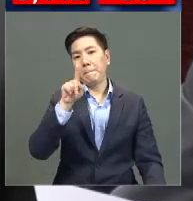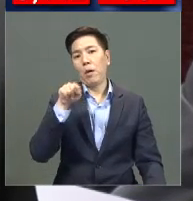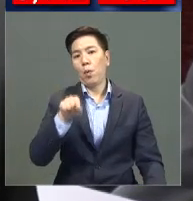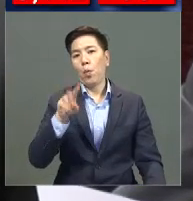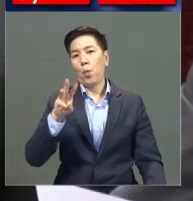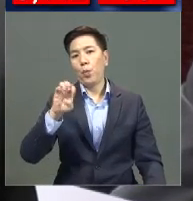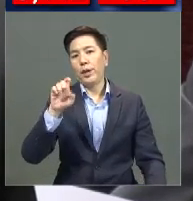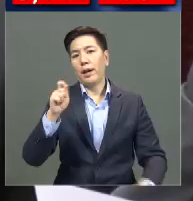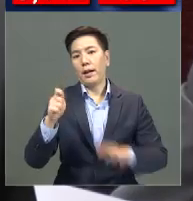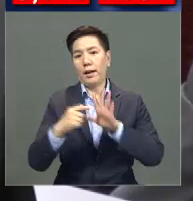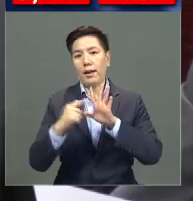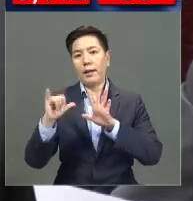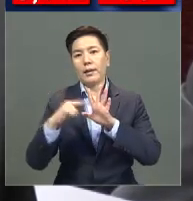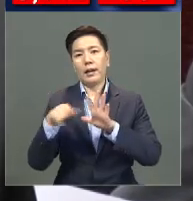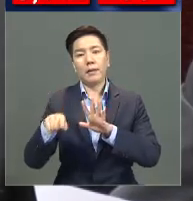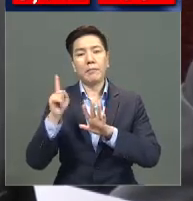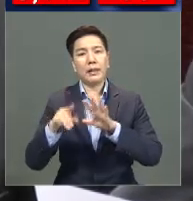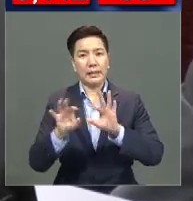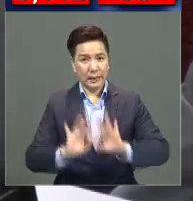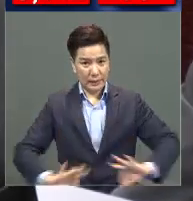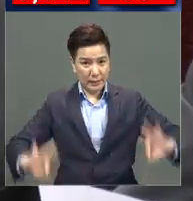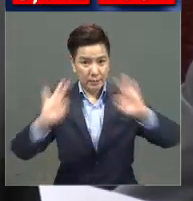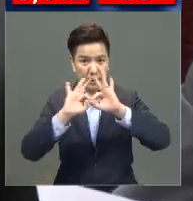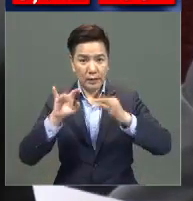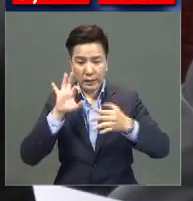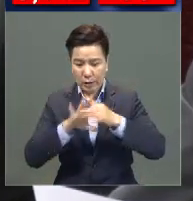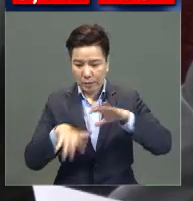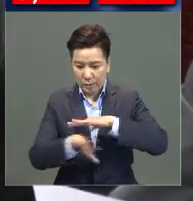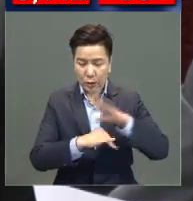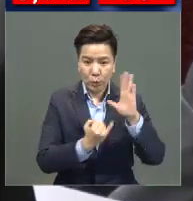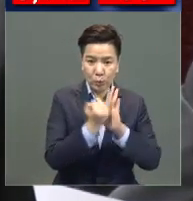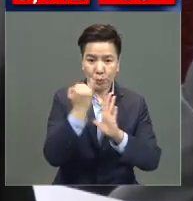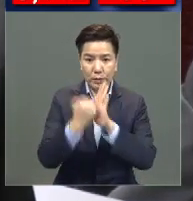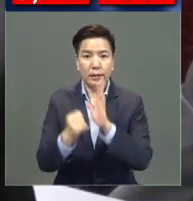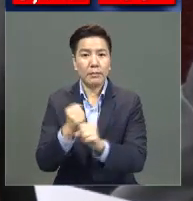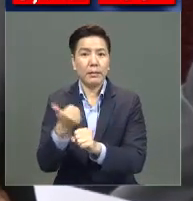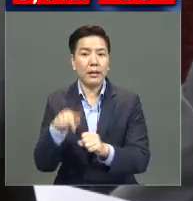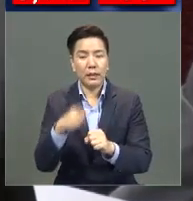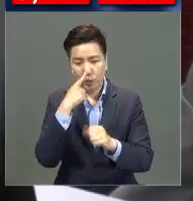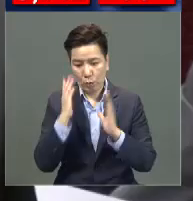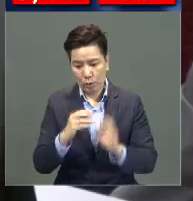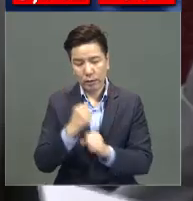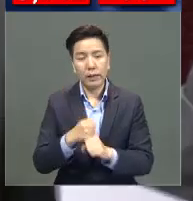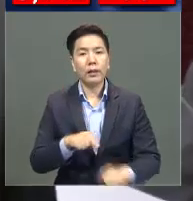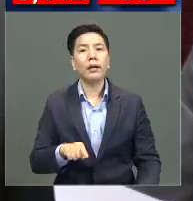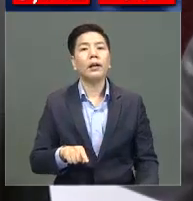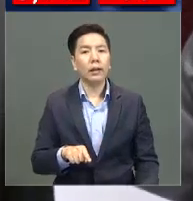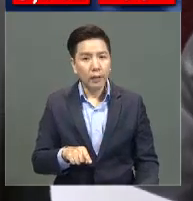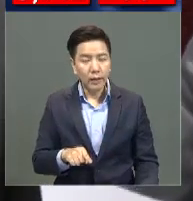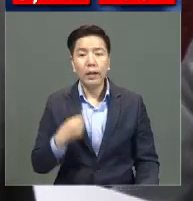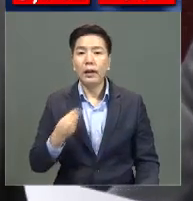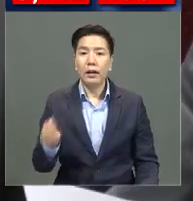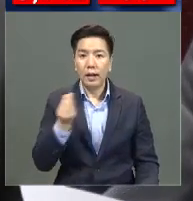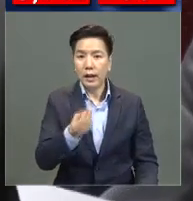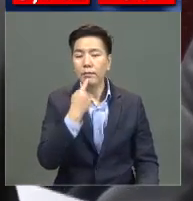า147วิอาญาเป็นพยานสำคัญและจะนำไปสู่การพิสูจน์ผิดถูกคดีนี้ได้ทางคณะทำงานจึงมีความเห็นการเรียนท่านอัยการสูง